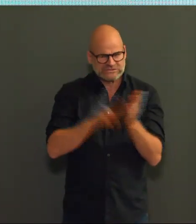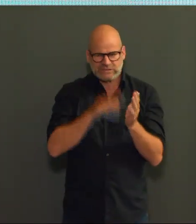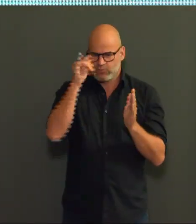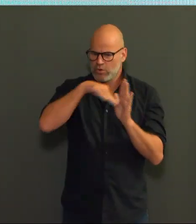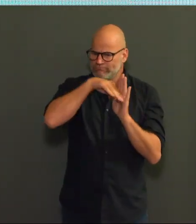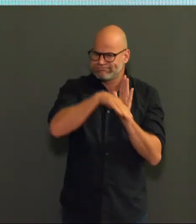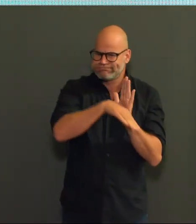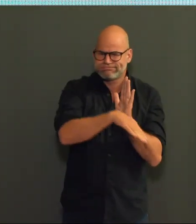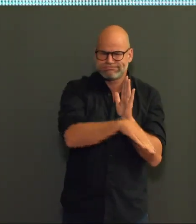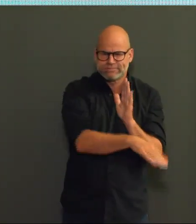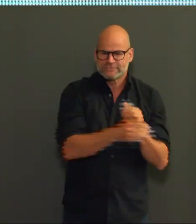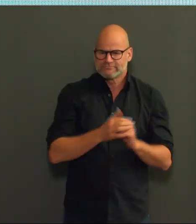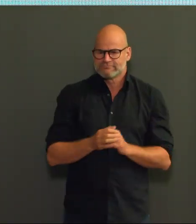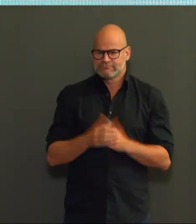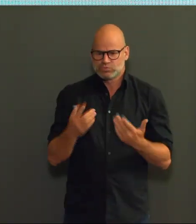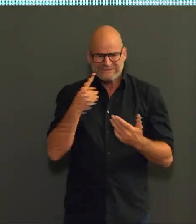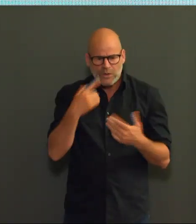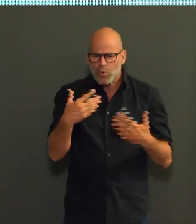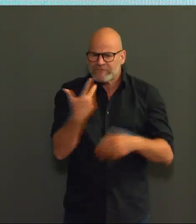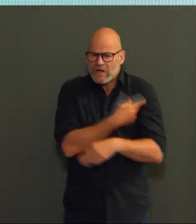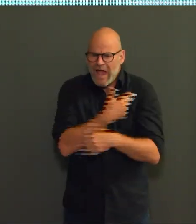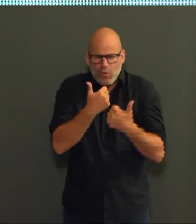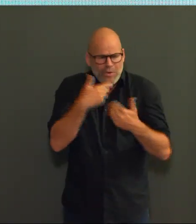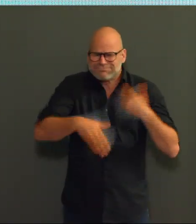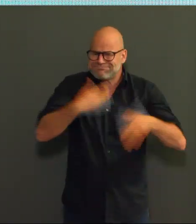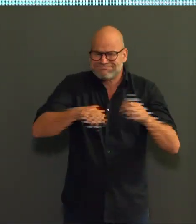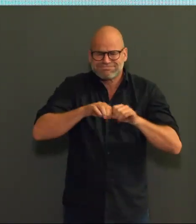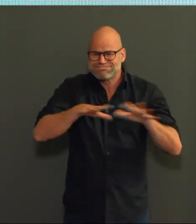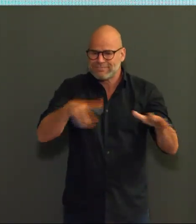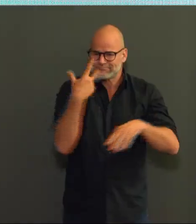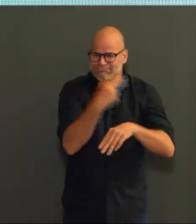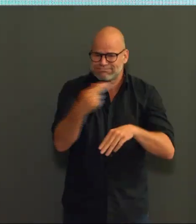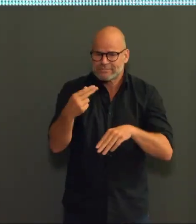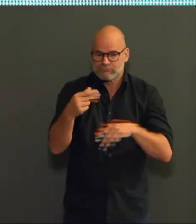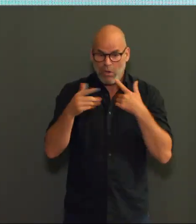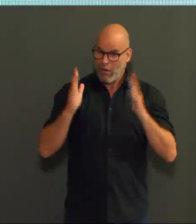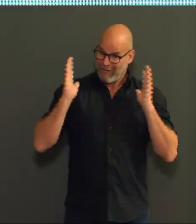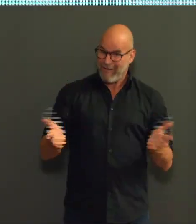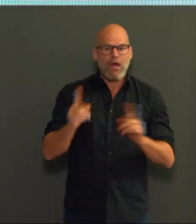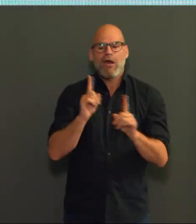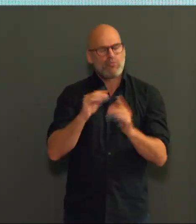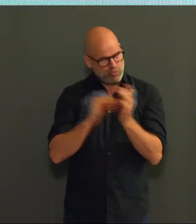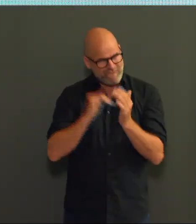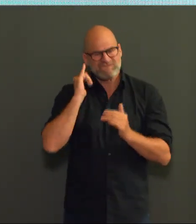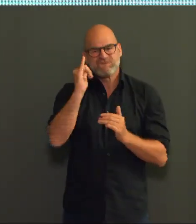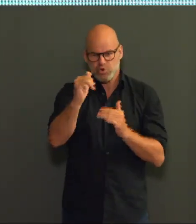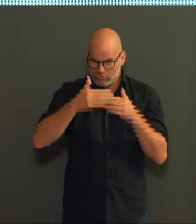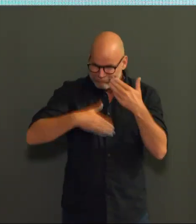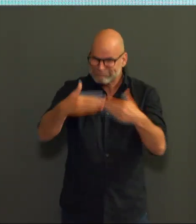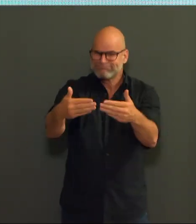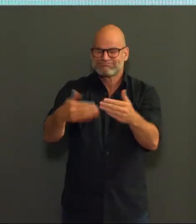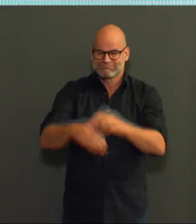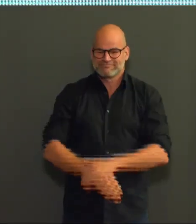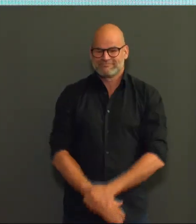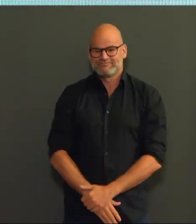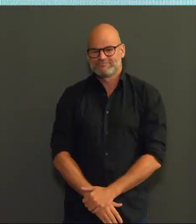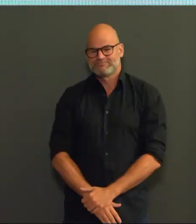schiet weliswaar goed op, maar is nog verre van afgerond. Iets meer dan de helft,